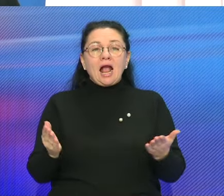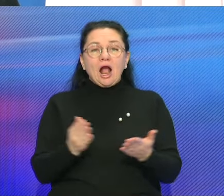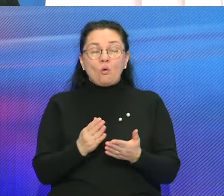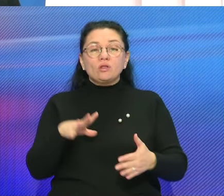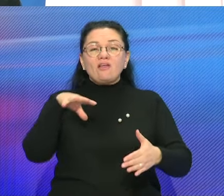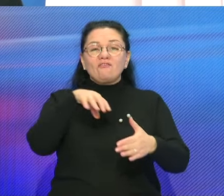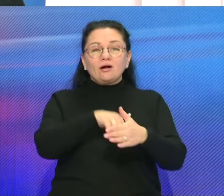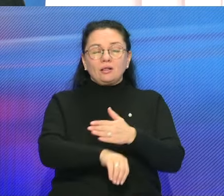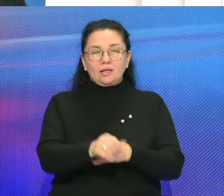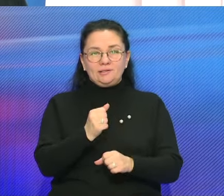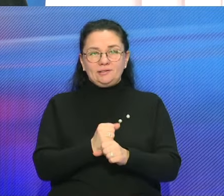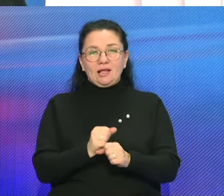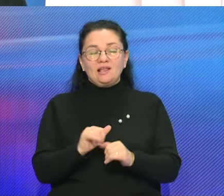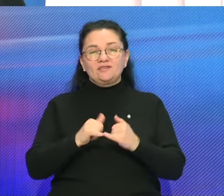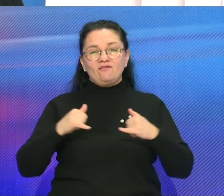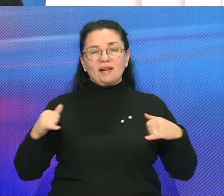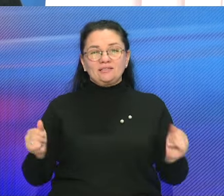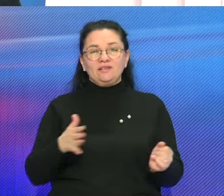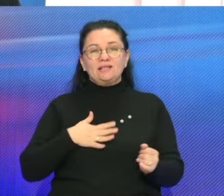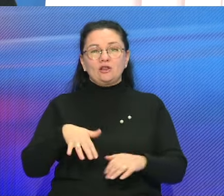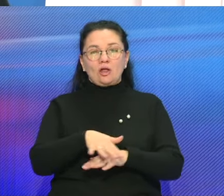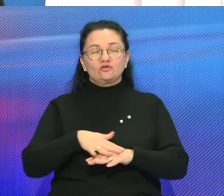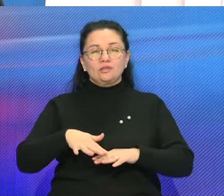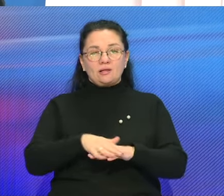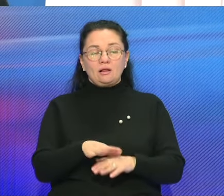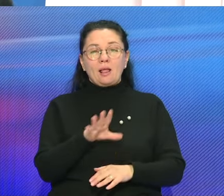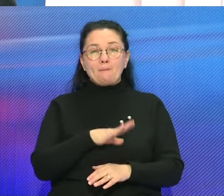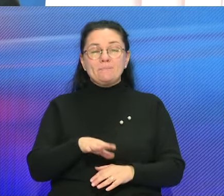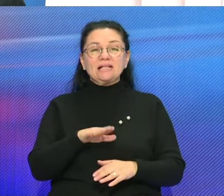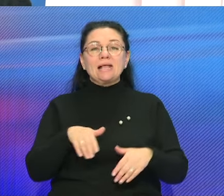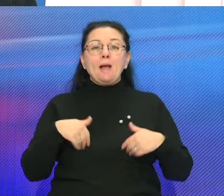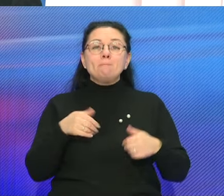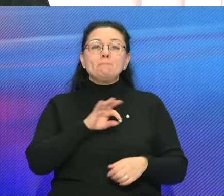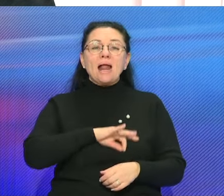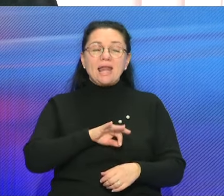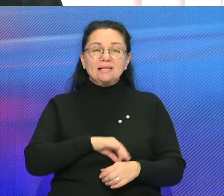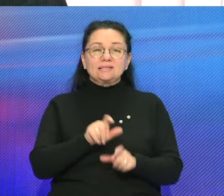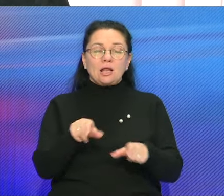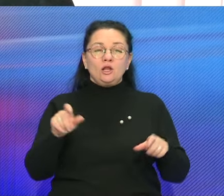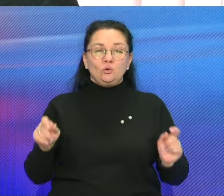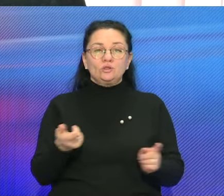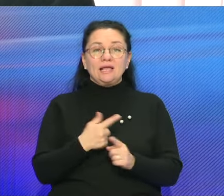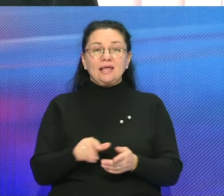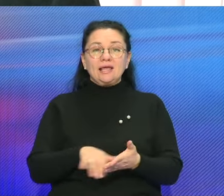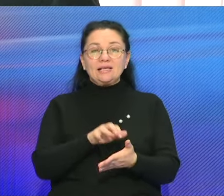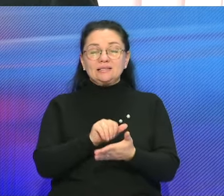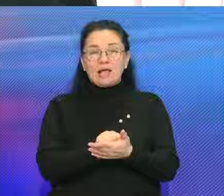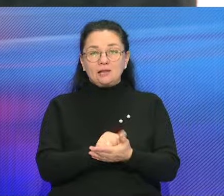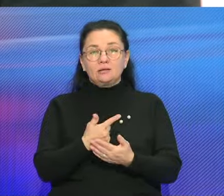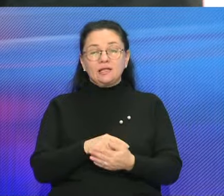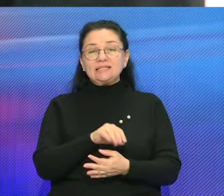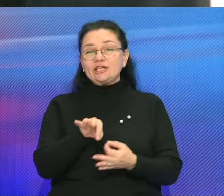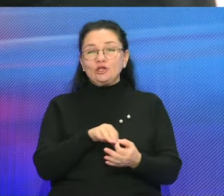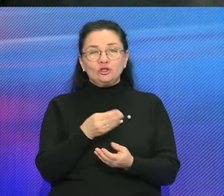вклад в развитие нашей страны, быть полезной людям. Вот. Ну и занятость, да и денег лишних